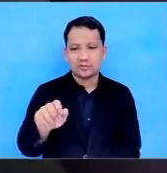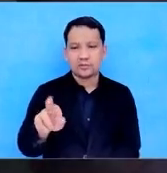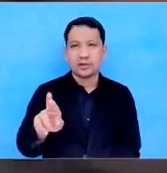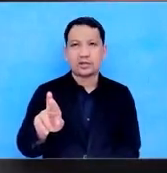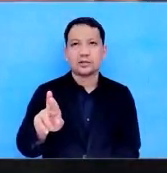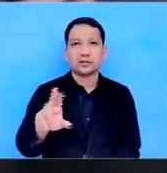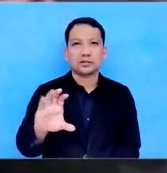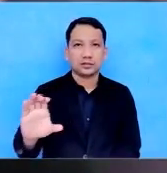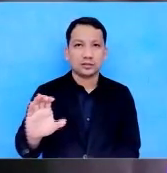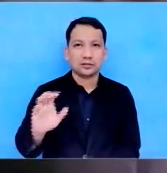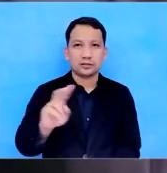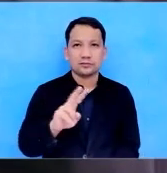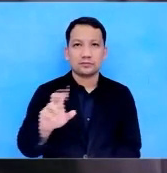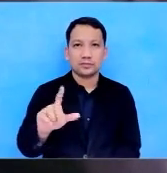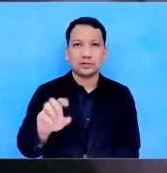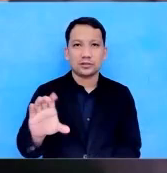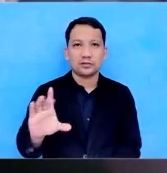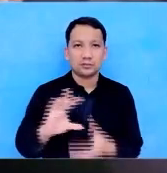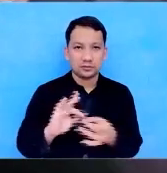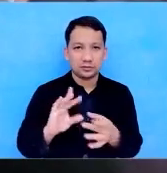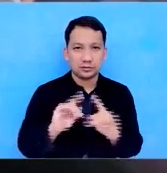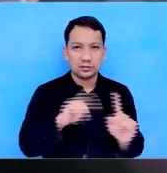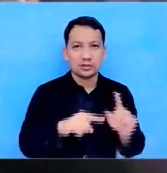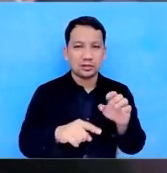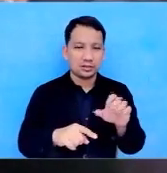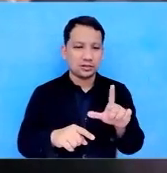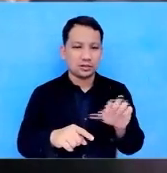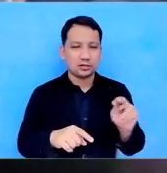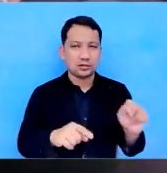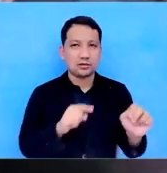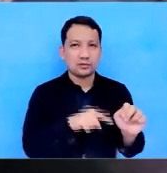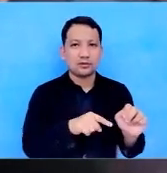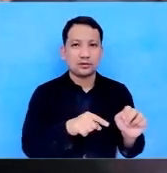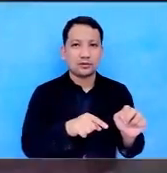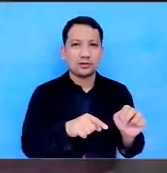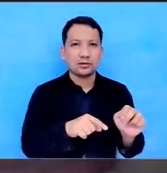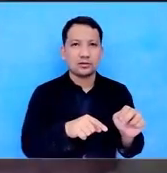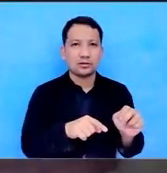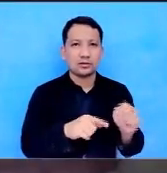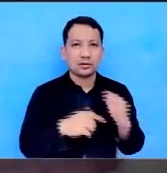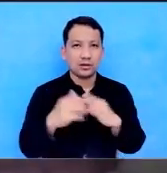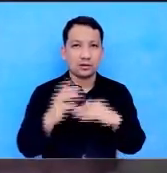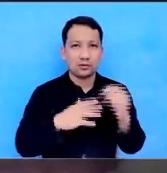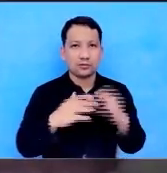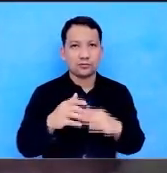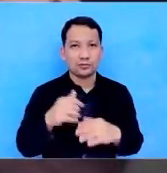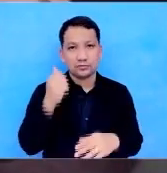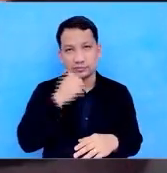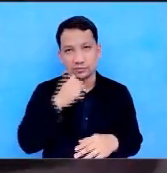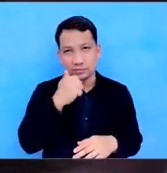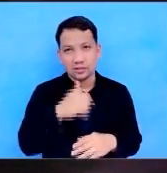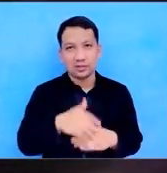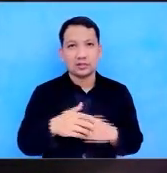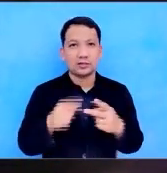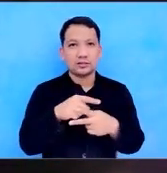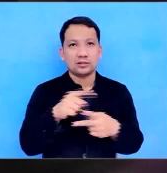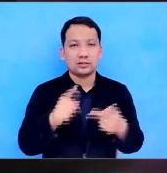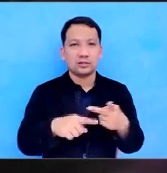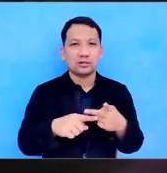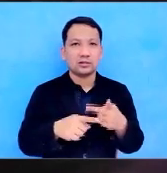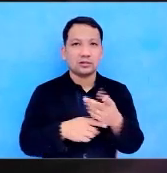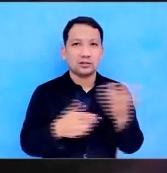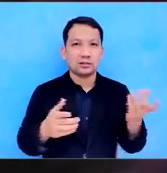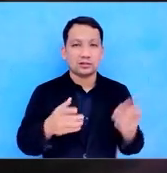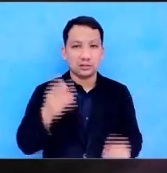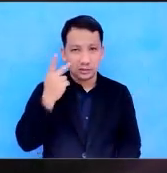what is it? It is the story of Elena, the story of a comfort woman. Bukod sa dalawang ito, may hinanda rin Kathniel movie